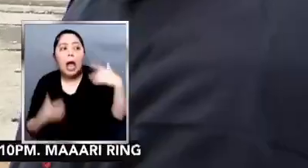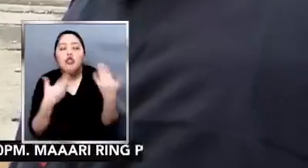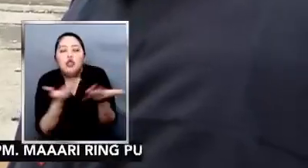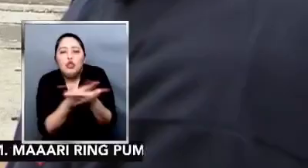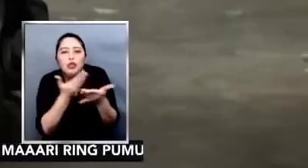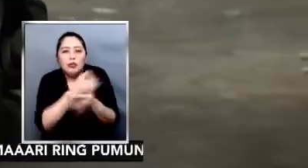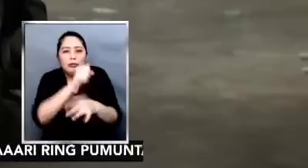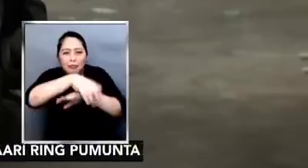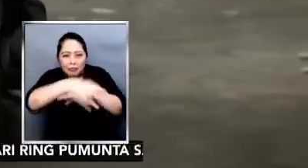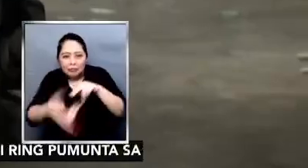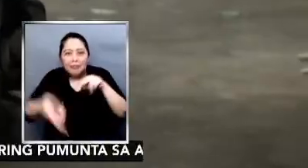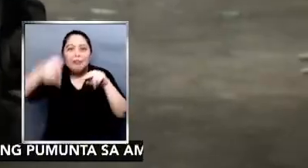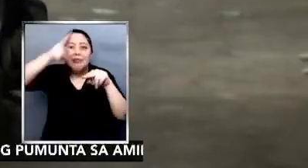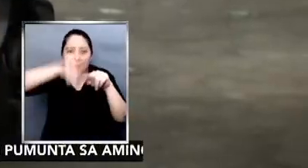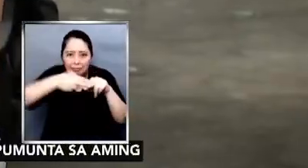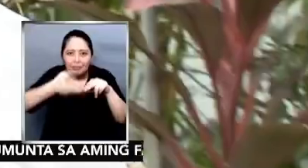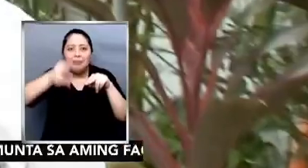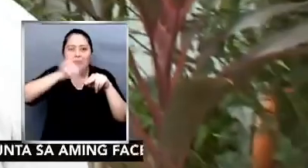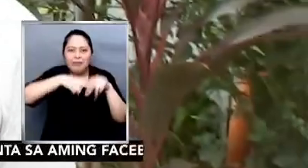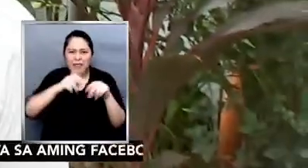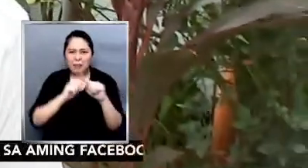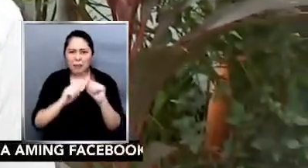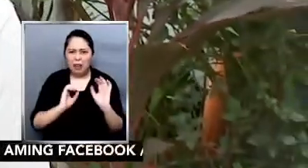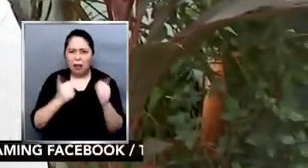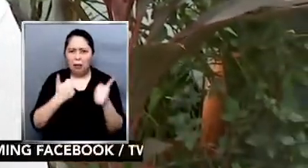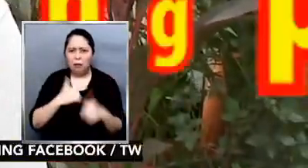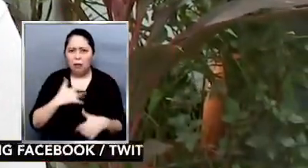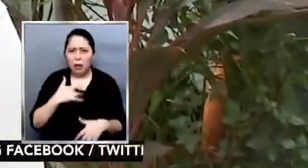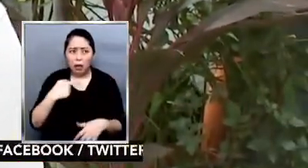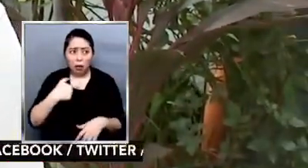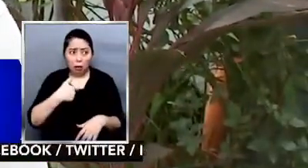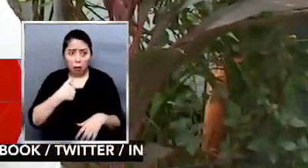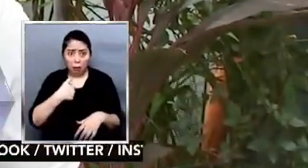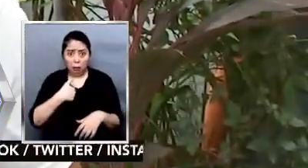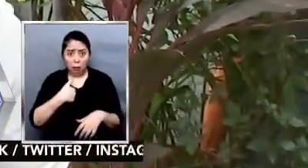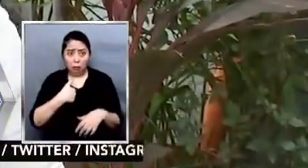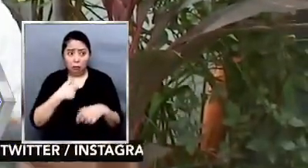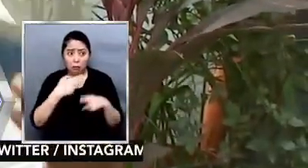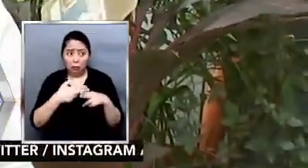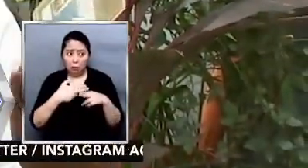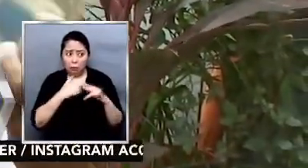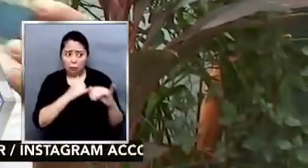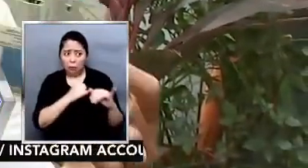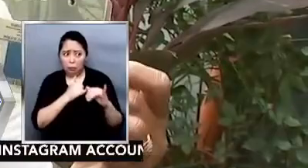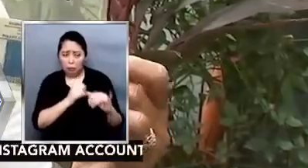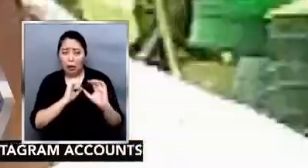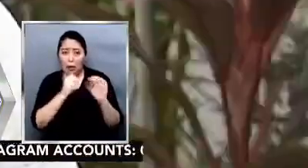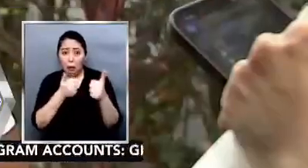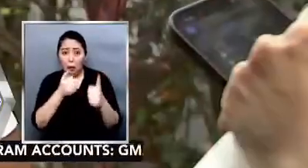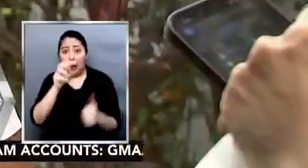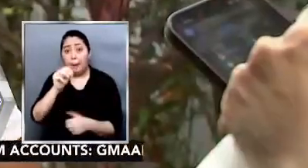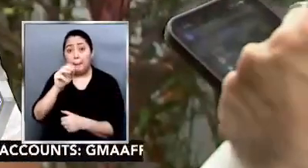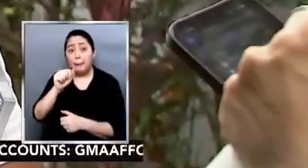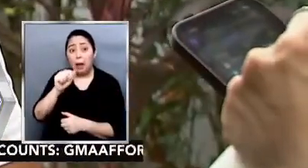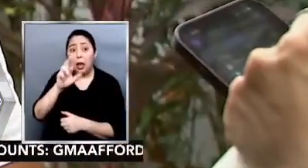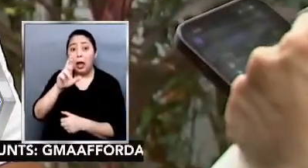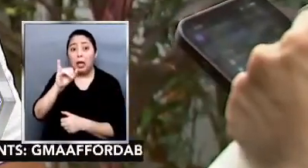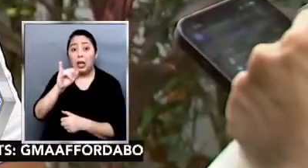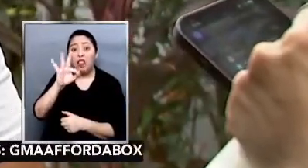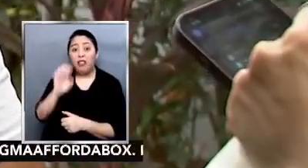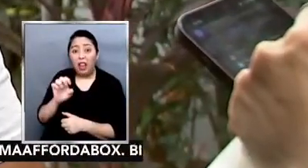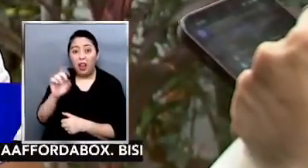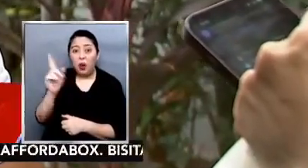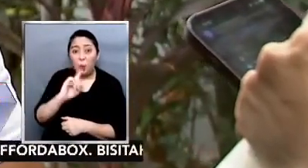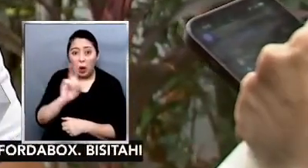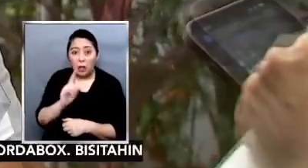kaya ang pakiramdam ng mga may ganitong pangalan? Meet Marife. Oh, Mare, peram ng pera. Para po sa akin,